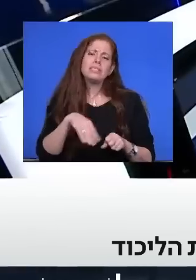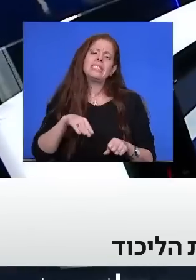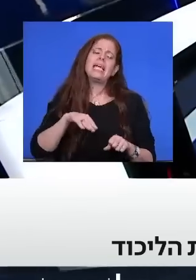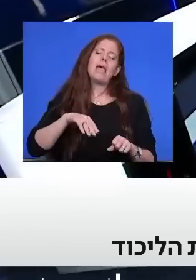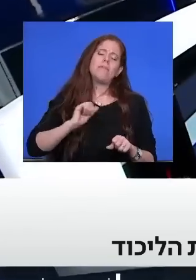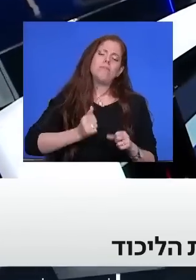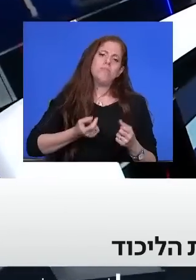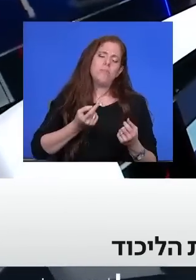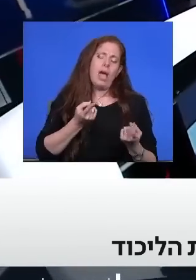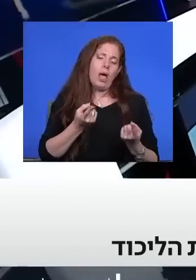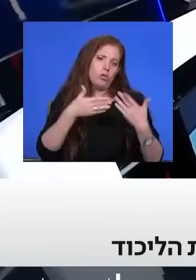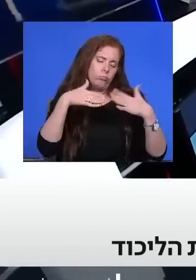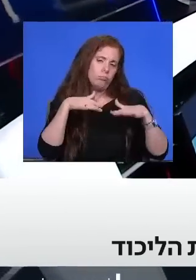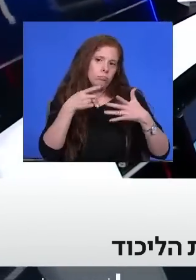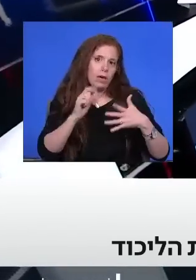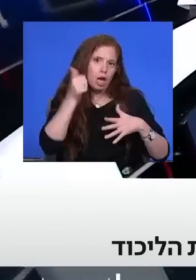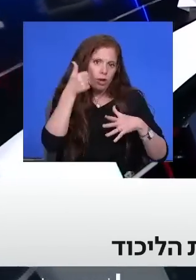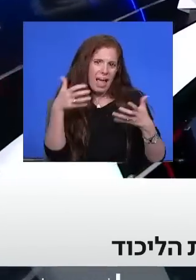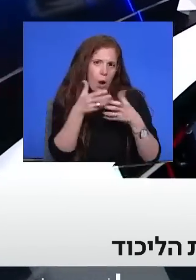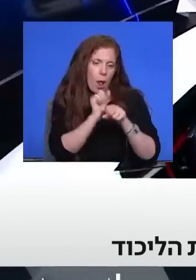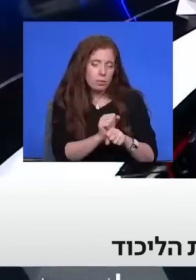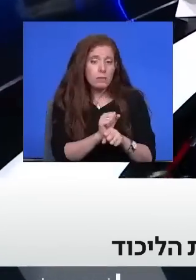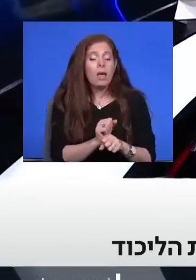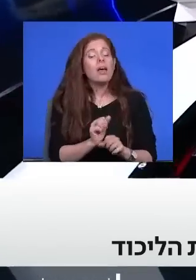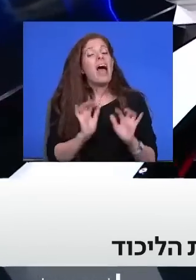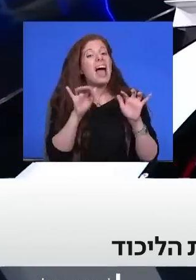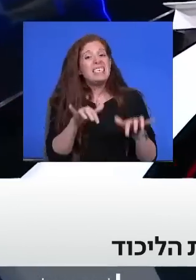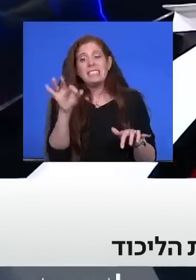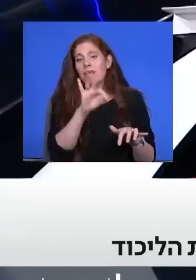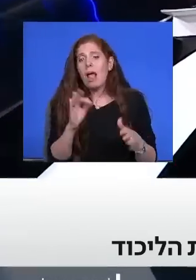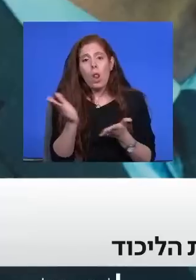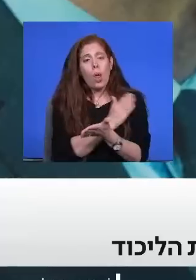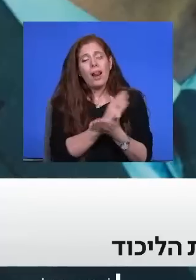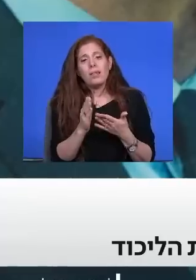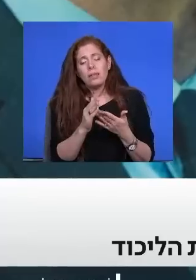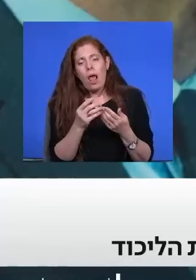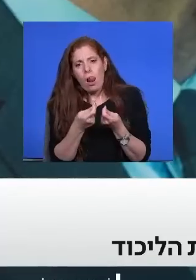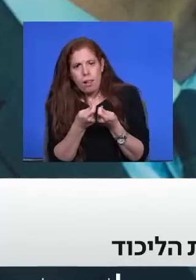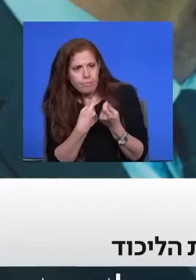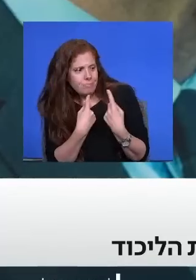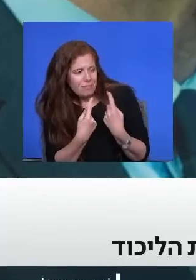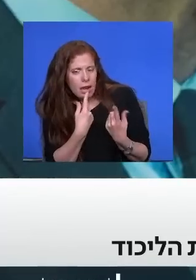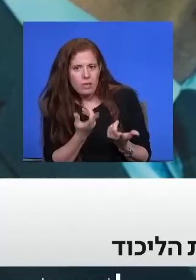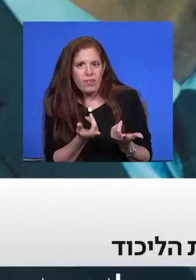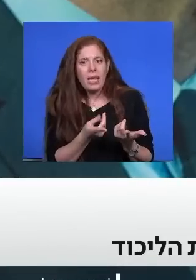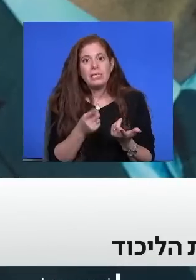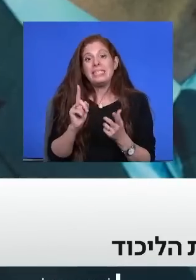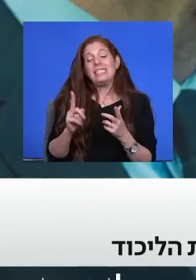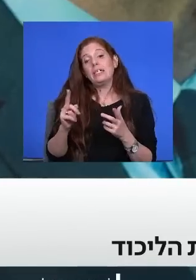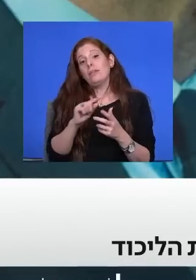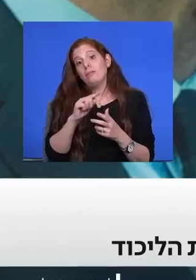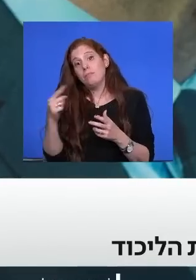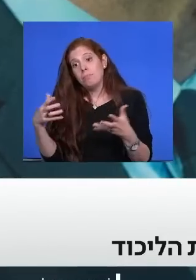הקואליציה. מהטעם הזה, מיכל, הנשיא בינתיים עוד לא החליט על מנגנון הידברות, כי מצד הקואליציה יש צוות אחד שמייצג את כולם,